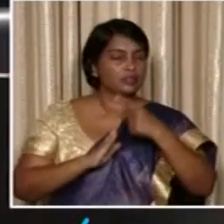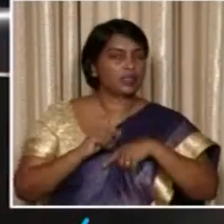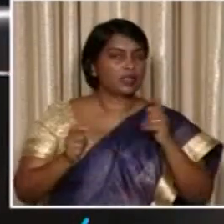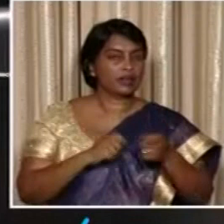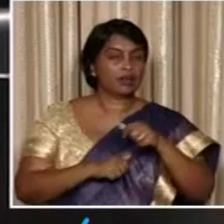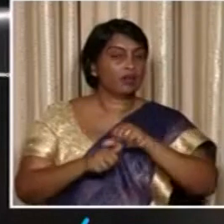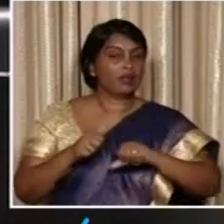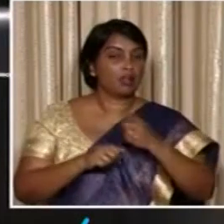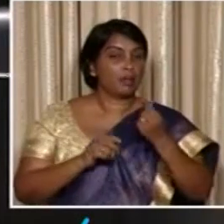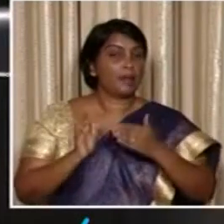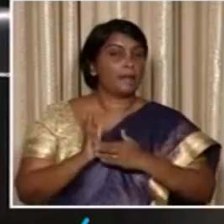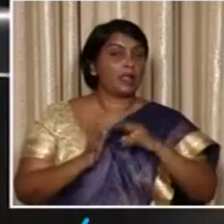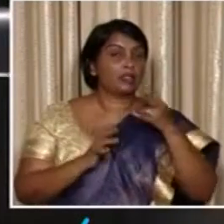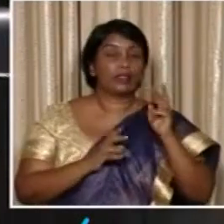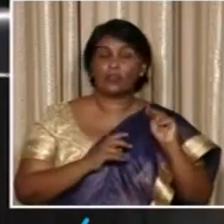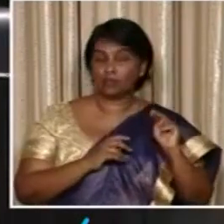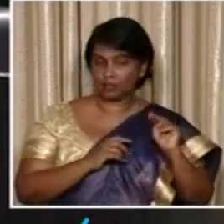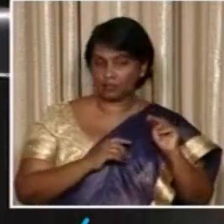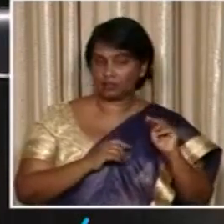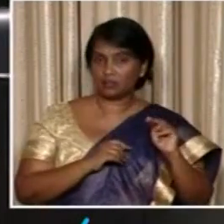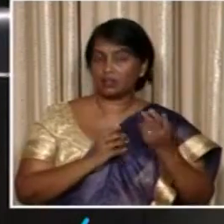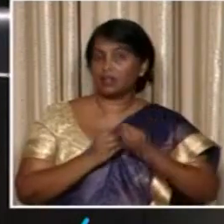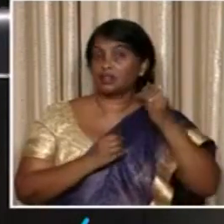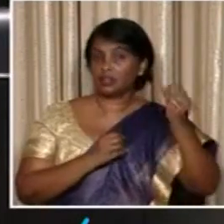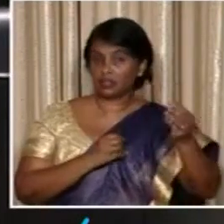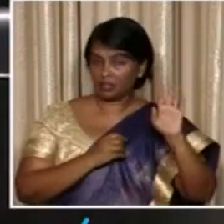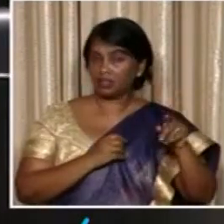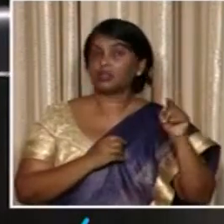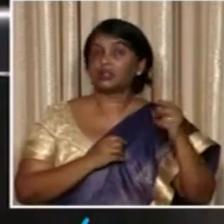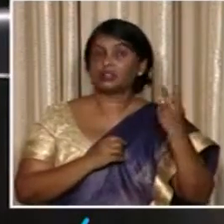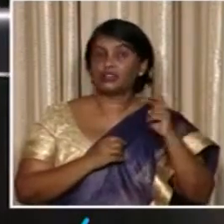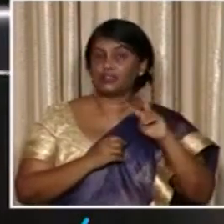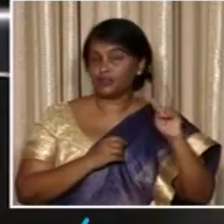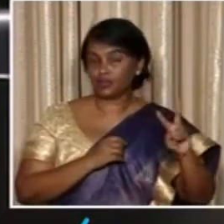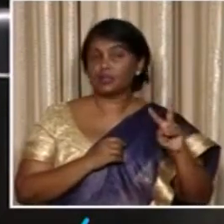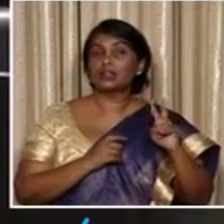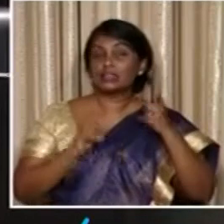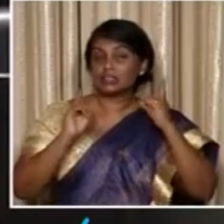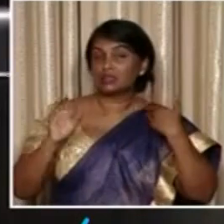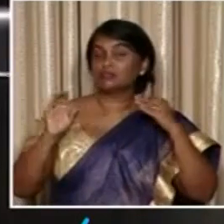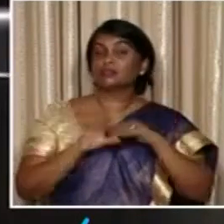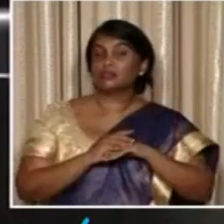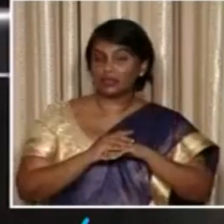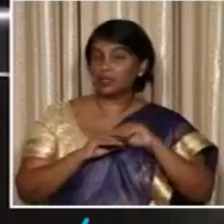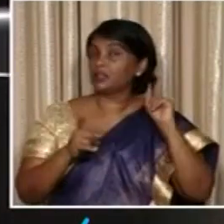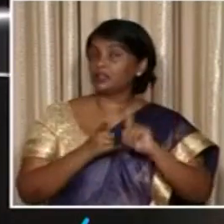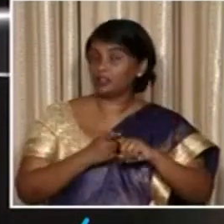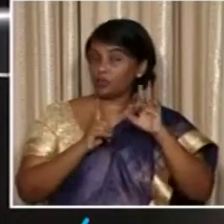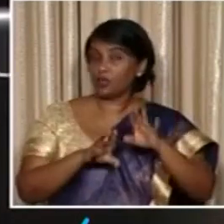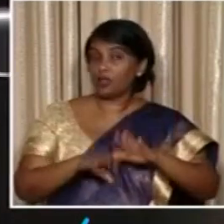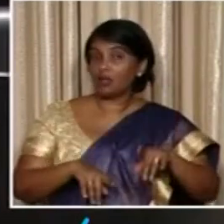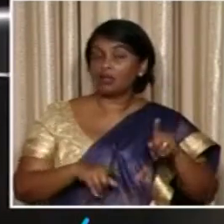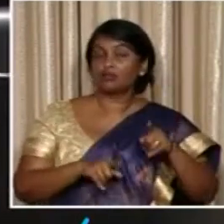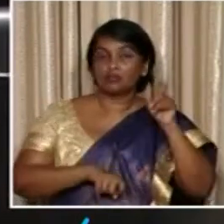ක්‍රිකට් ආයතනය විසින් රුපියල් මිලියන 220ක් ලබලා දීලා තියෙනවා. 2022 කොමන්වෙල්ත් ගේම් තරගාවලියට අදාළ